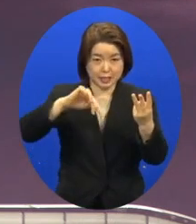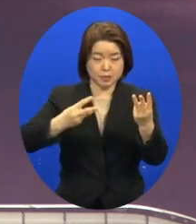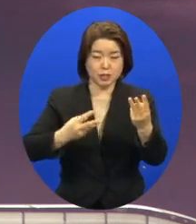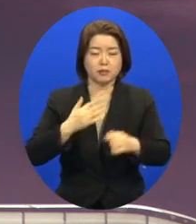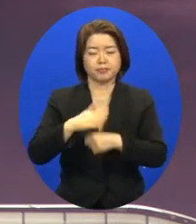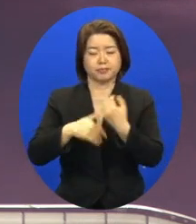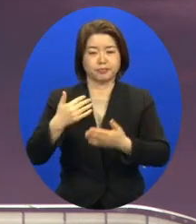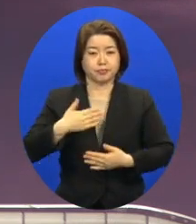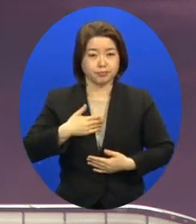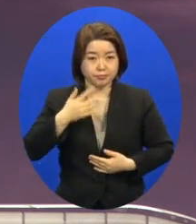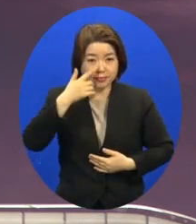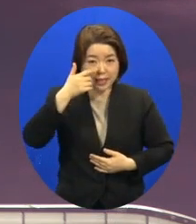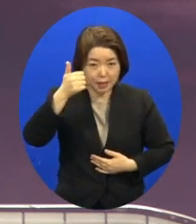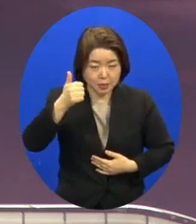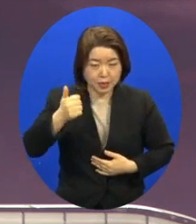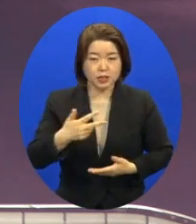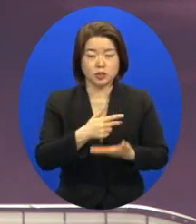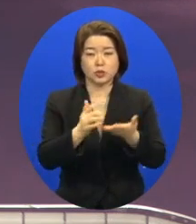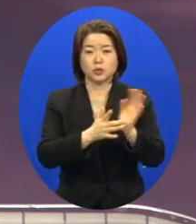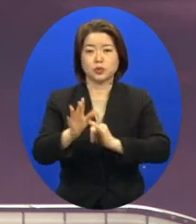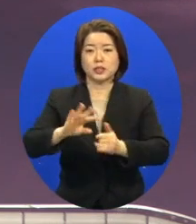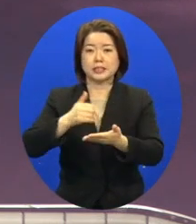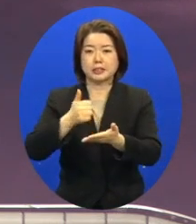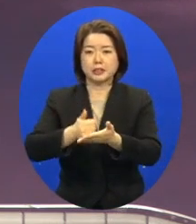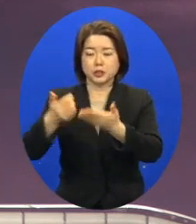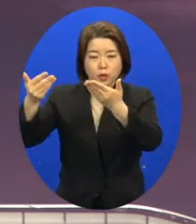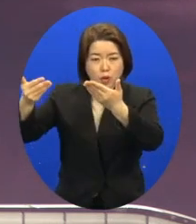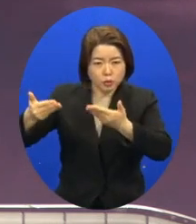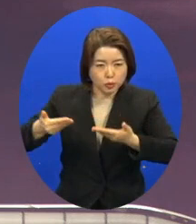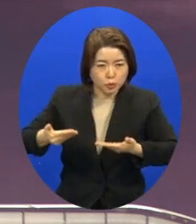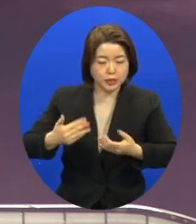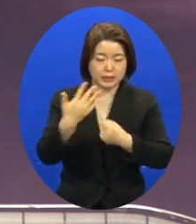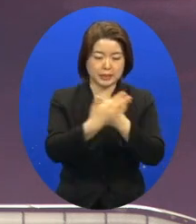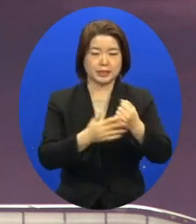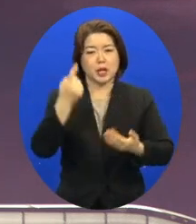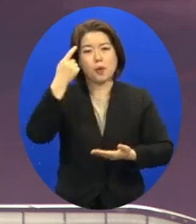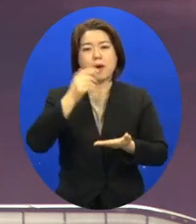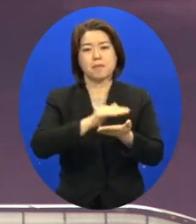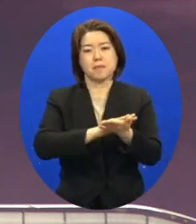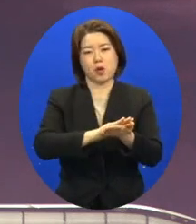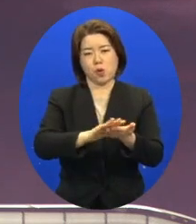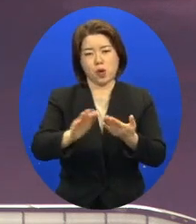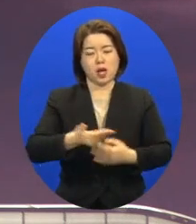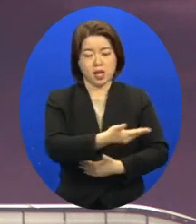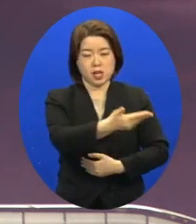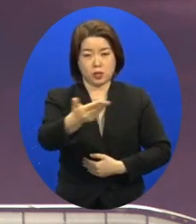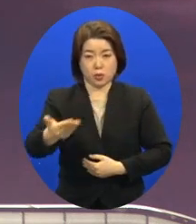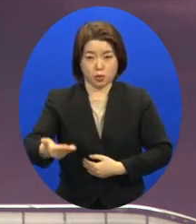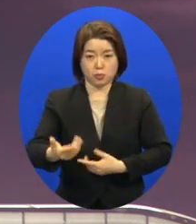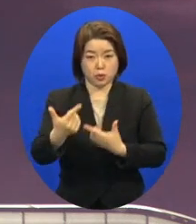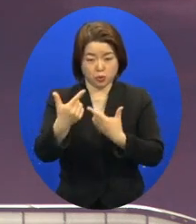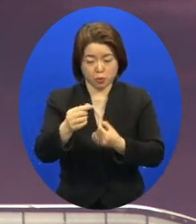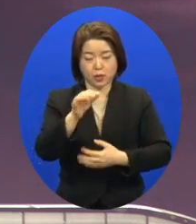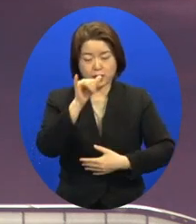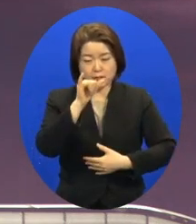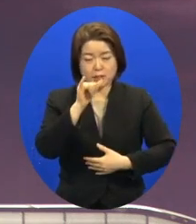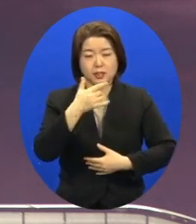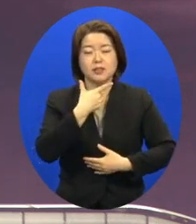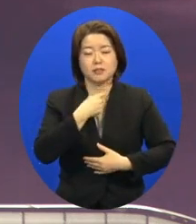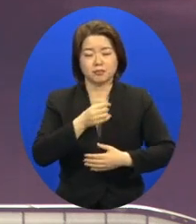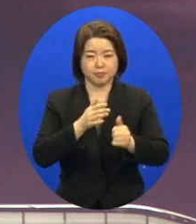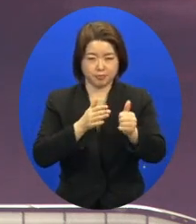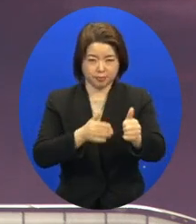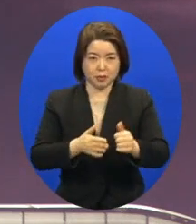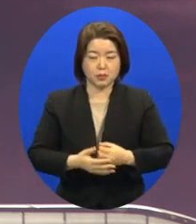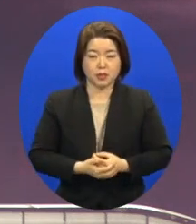아버지와 주 예수 그리스도께서 내려주시는 은혜와 평화가 여러분에게 있기를 빕니다.